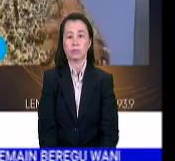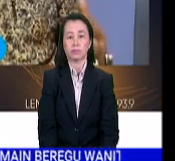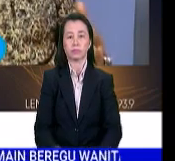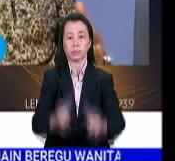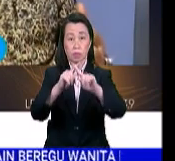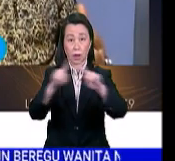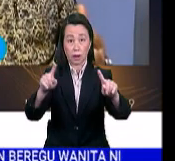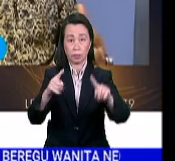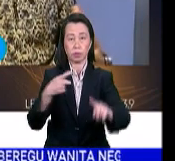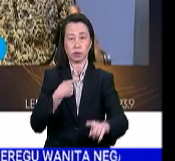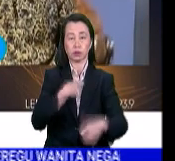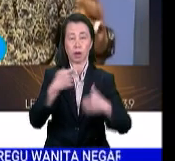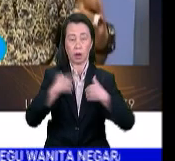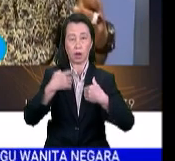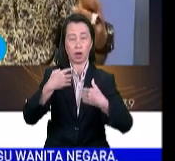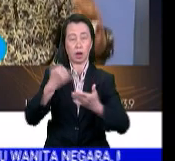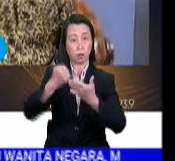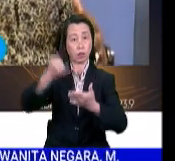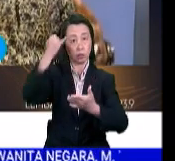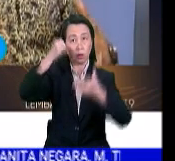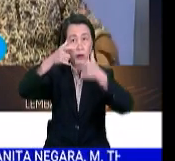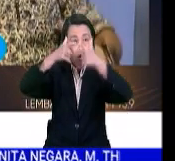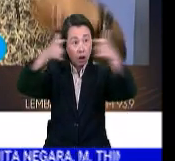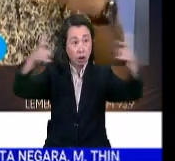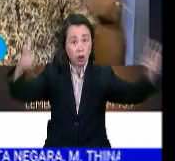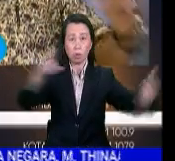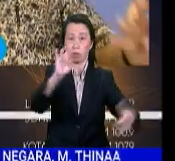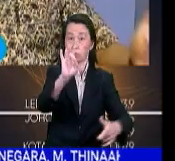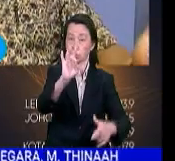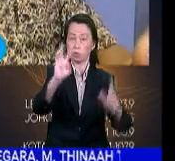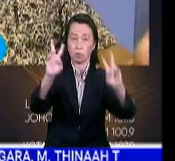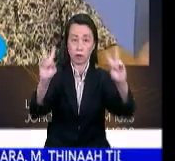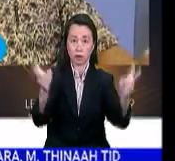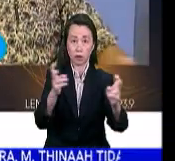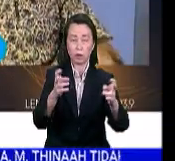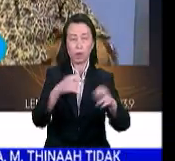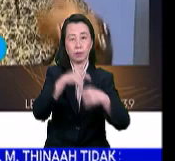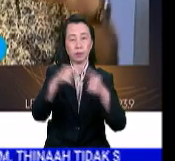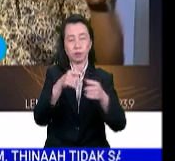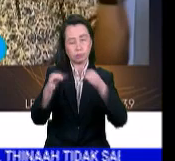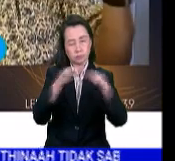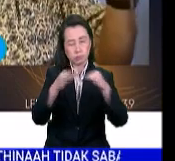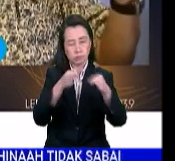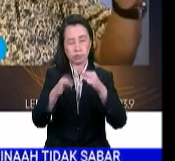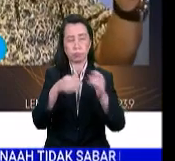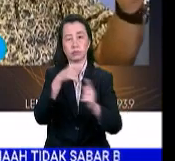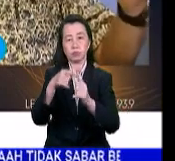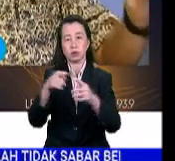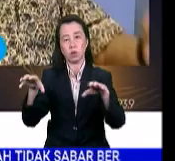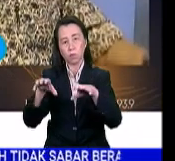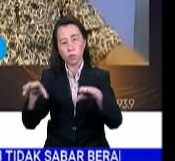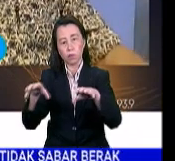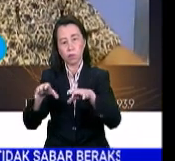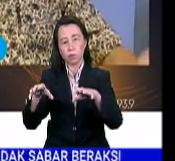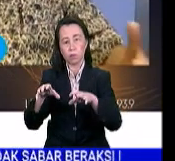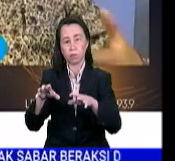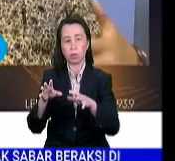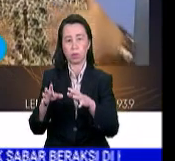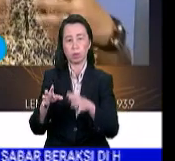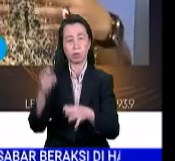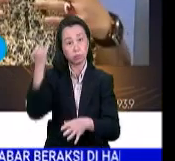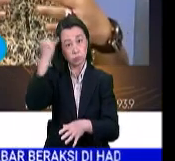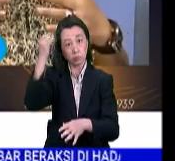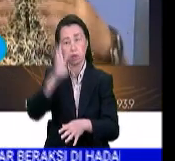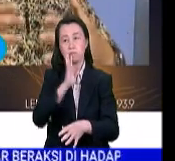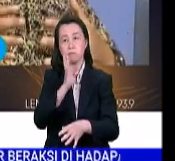Tapi kalau kita mempunyai knowledge yang luas dalam salah satu subjek, apabila kita membuat ulasan, apabila kita membuat pandangan,